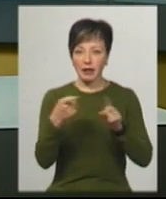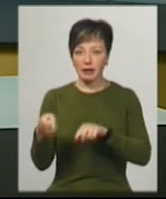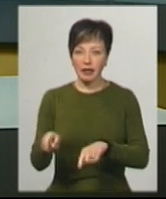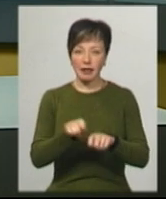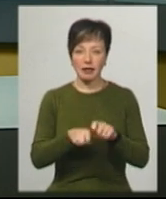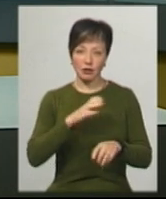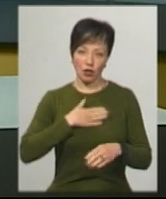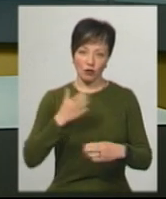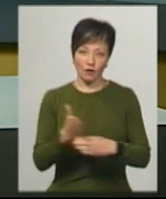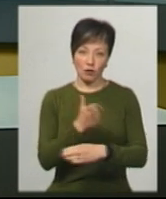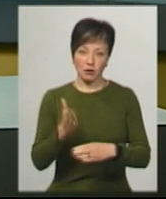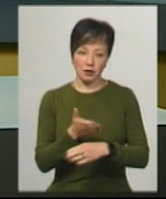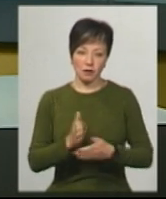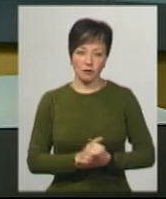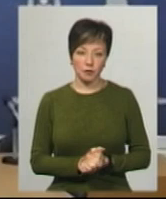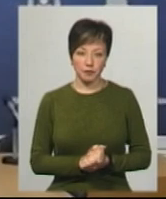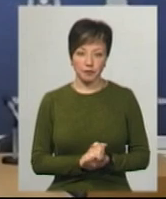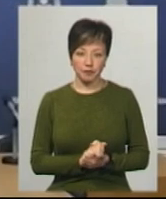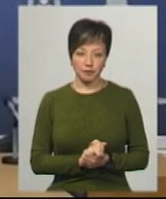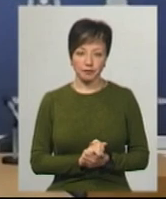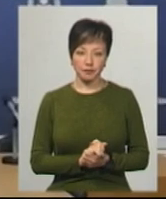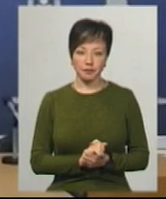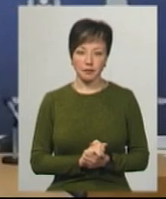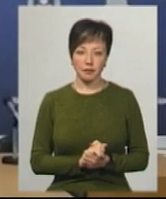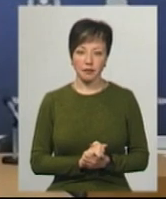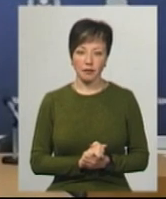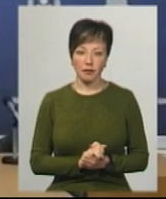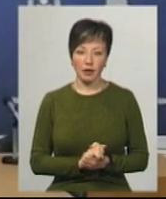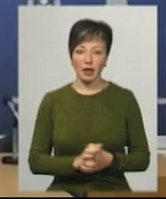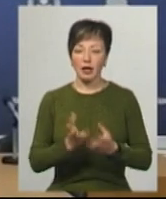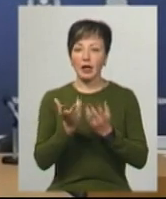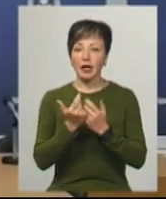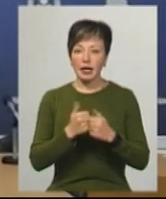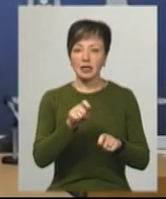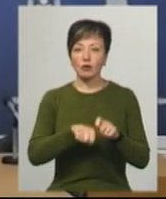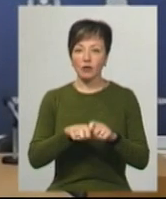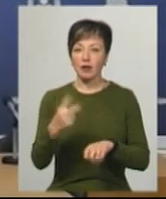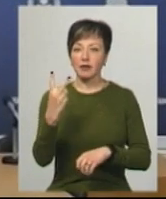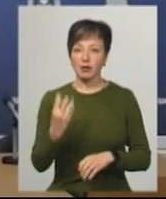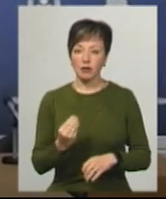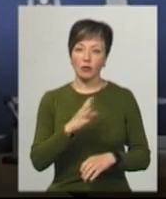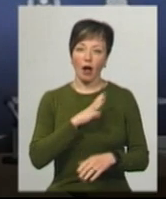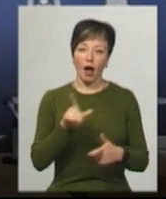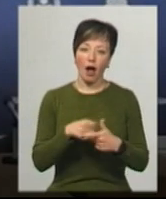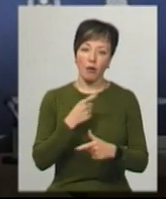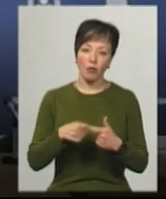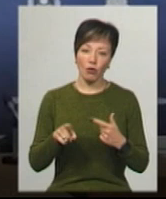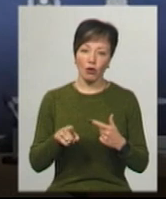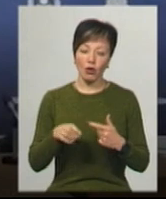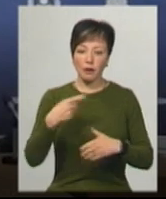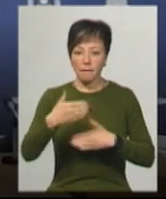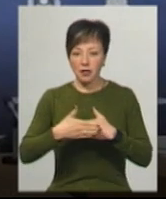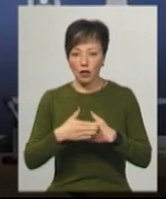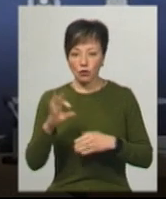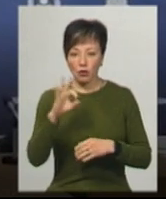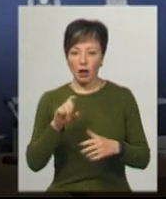тест-системи вітчизняного виробника. Кількість тестувань протягом цих двох днів вона була або наближалася до